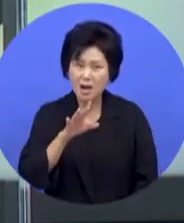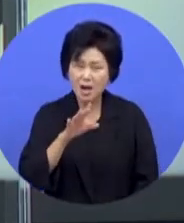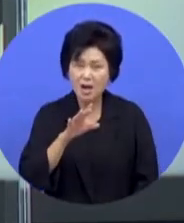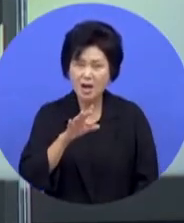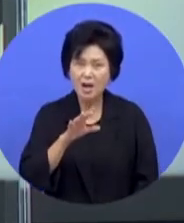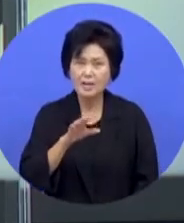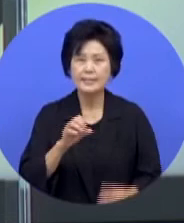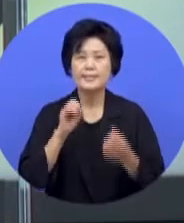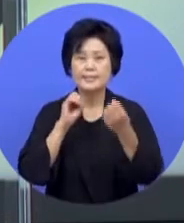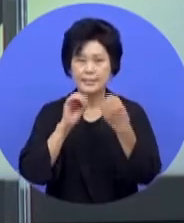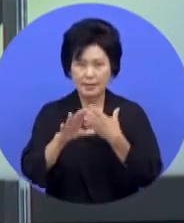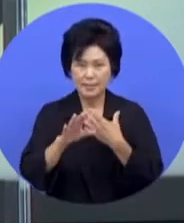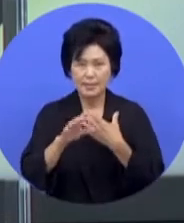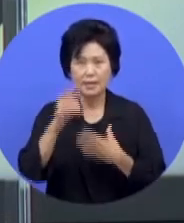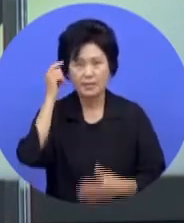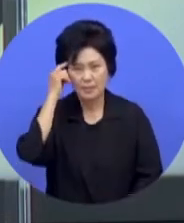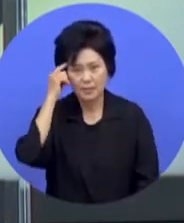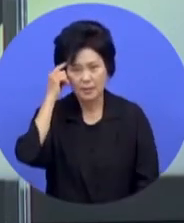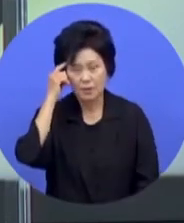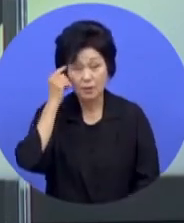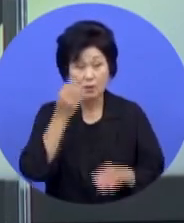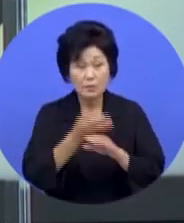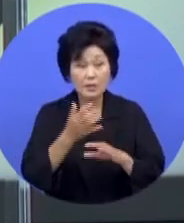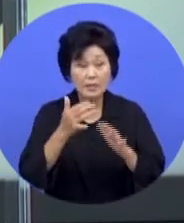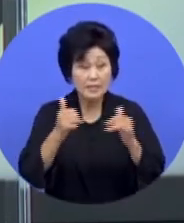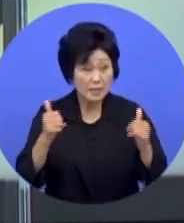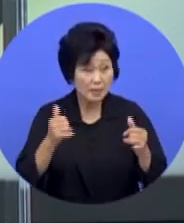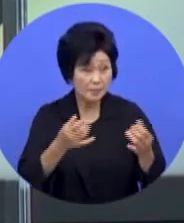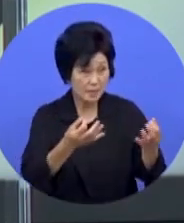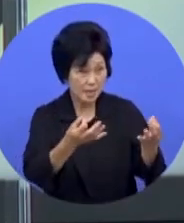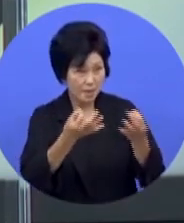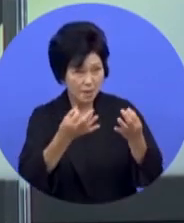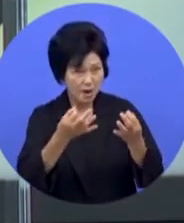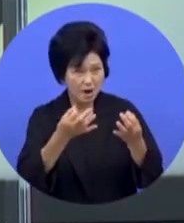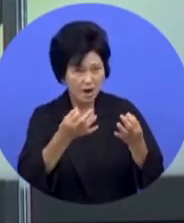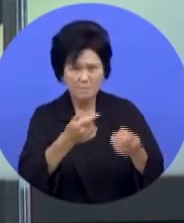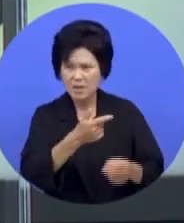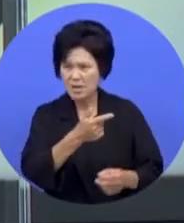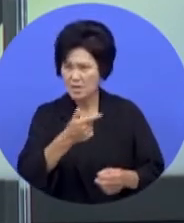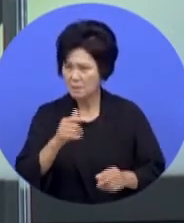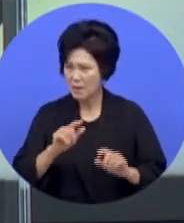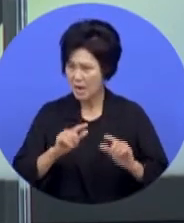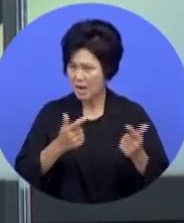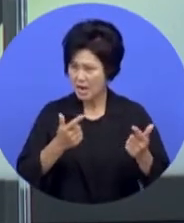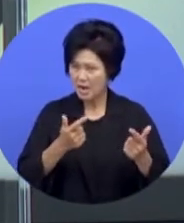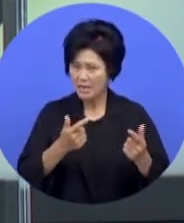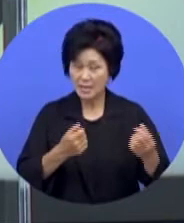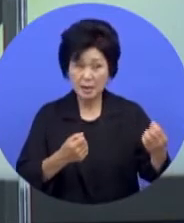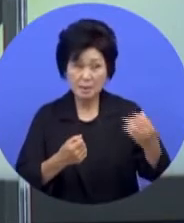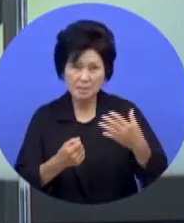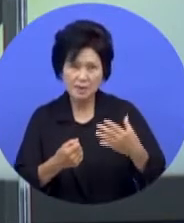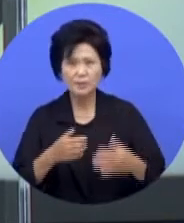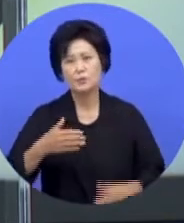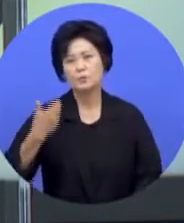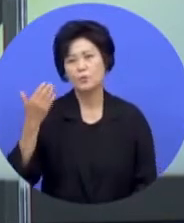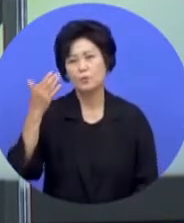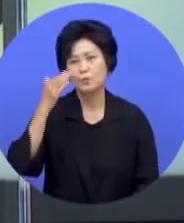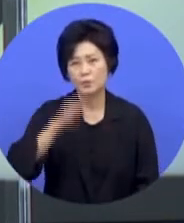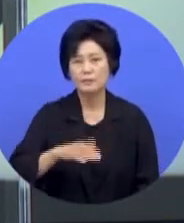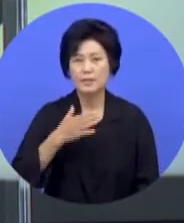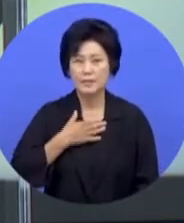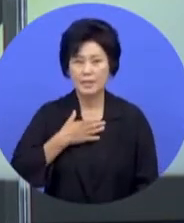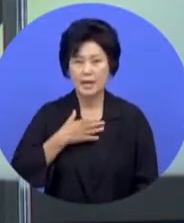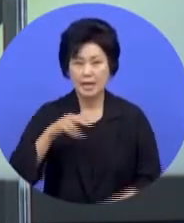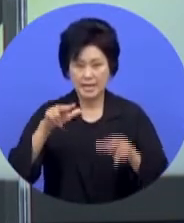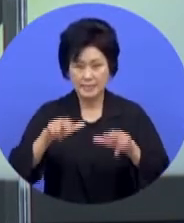대안이라는 것은 뭐 다른 분들이 볼 때는 너무 폐쇄적인 주장이라고 할지 모르지만 제가 목회를 해온 이런 모든 경험들을